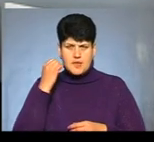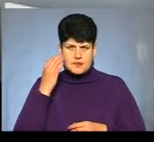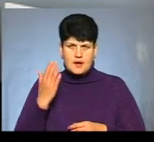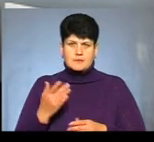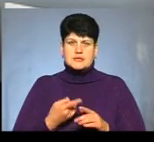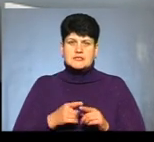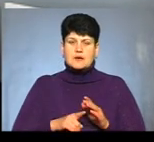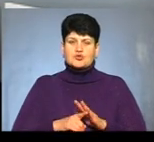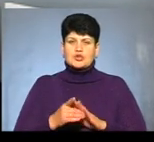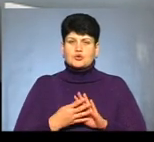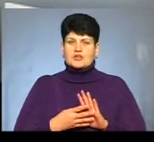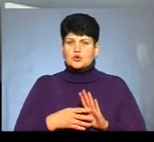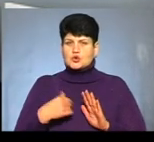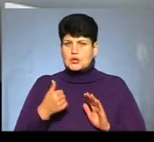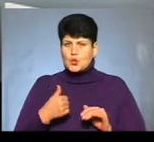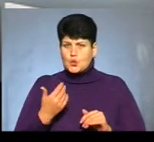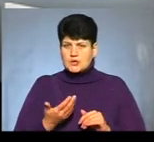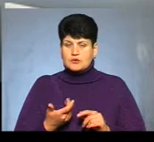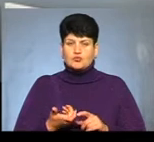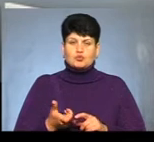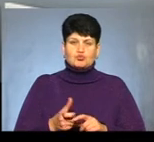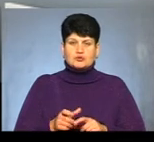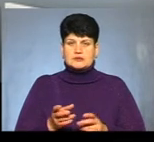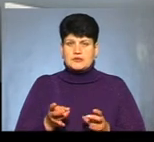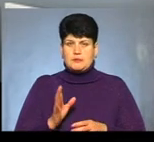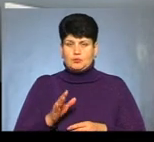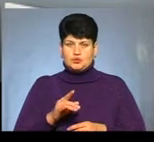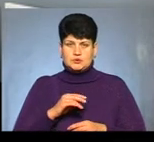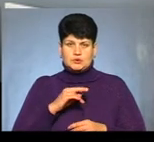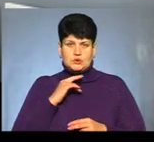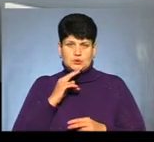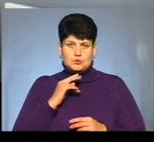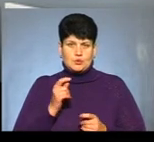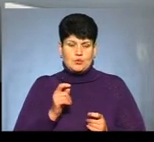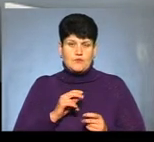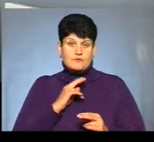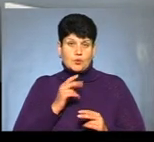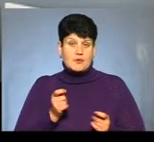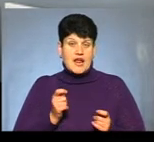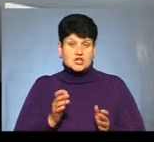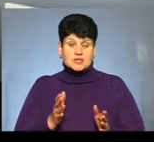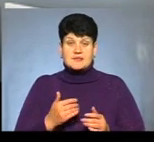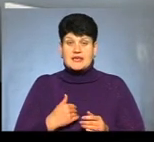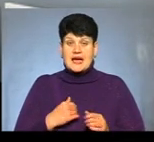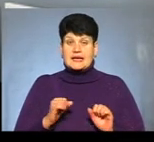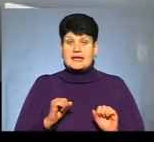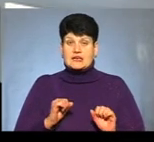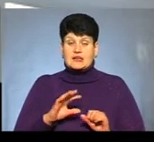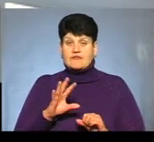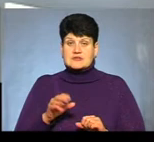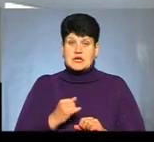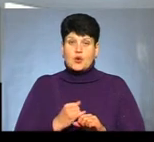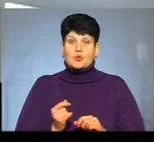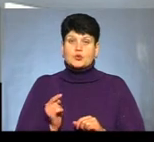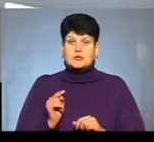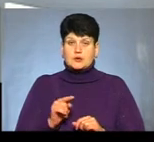це початок 90-х років, дуже треба бути обережним. Власне, я особисто, як керівник,